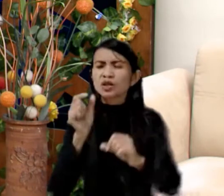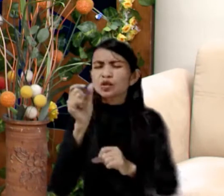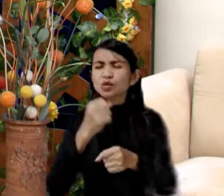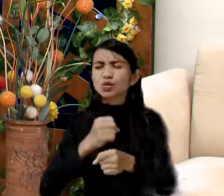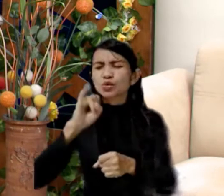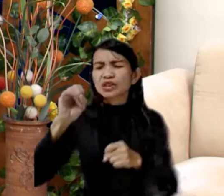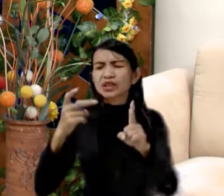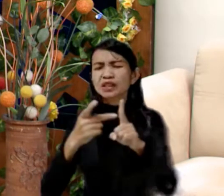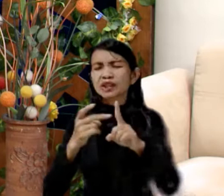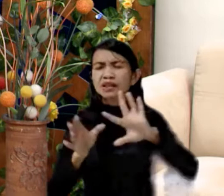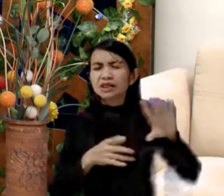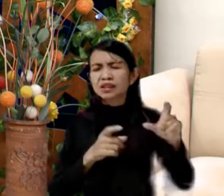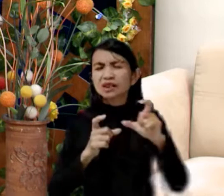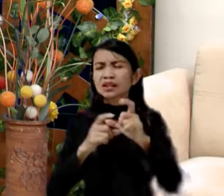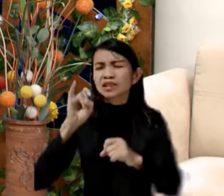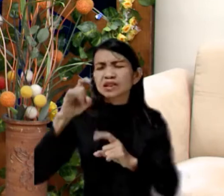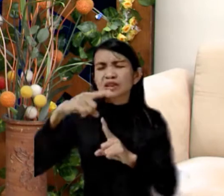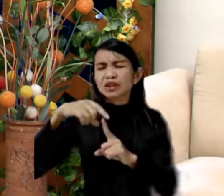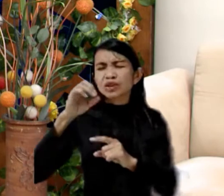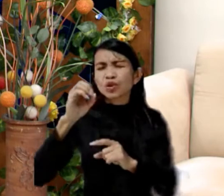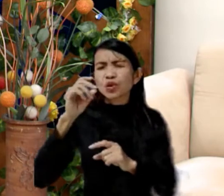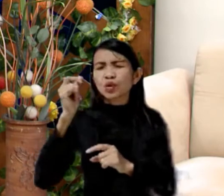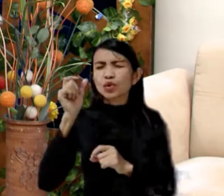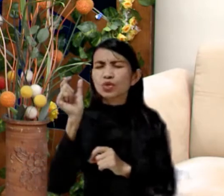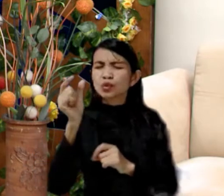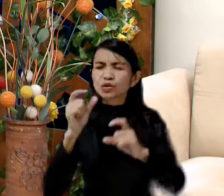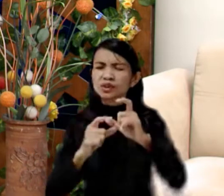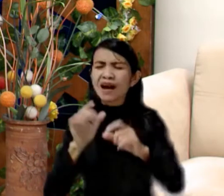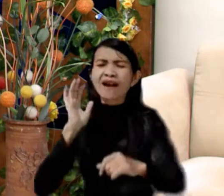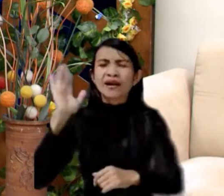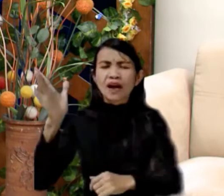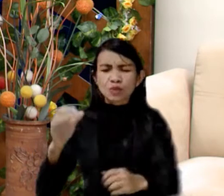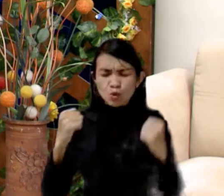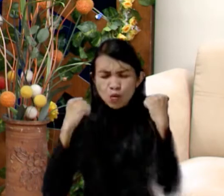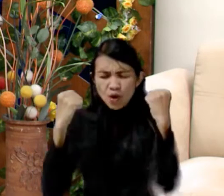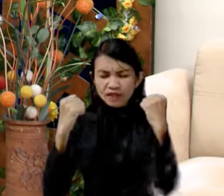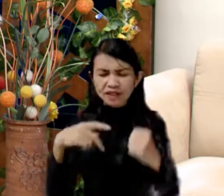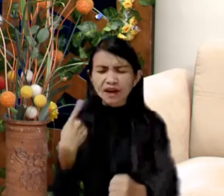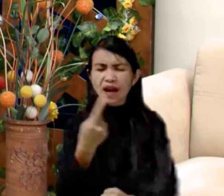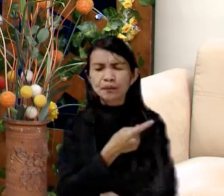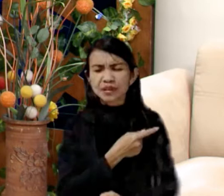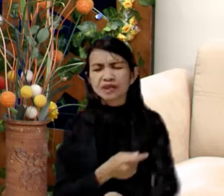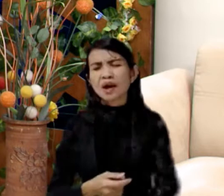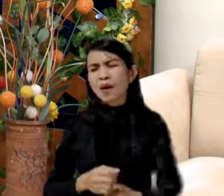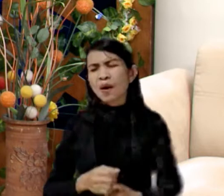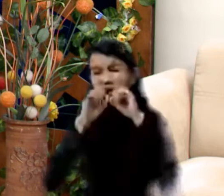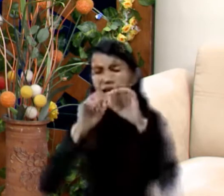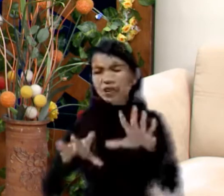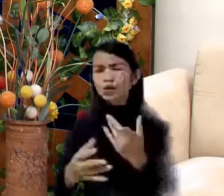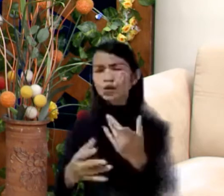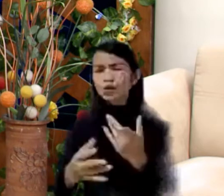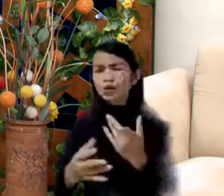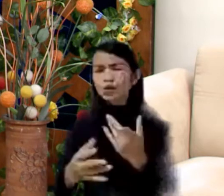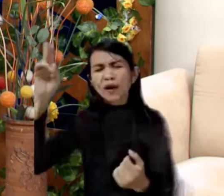dan sanggup menguatkan kami. Berkati juga umat-umat Tuhan yang bergumul karena sakit, beban penderitaan yang mereka